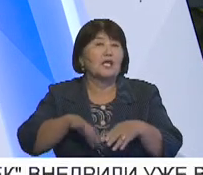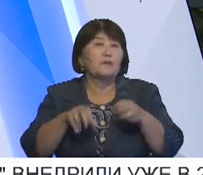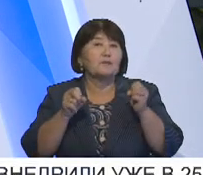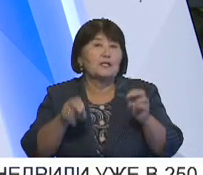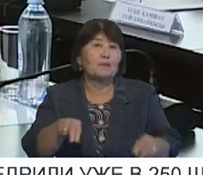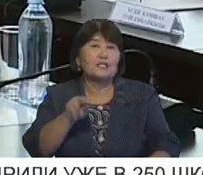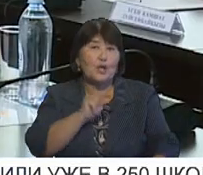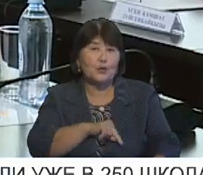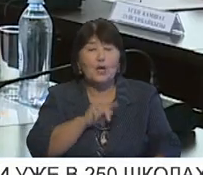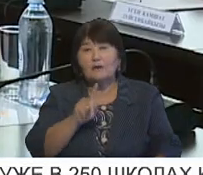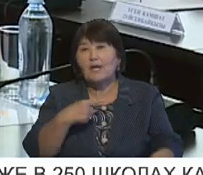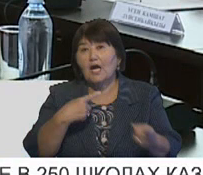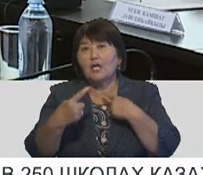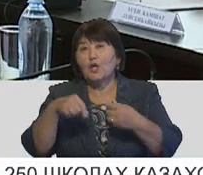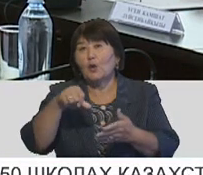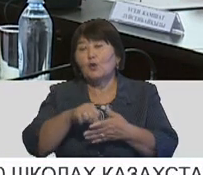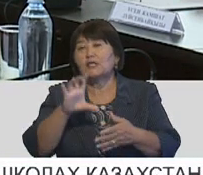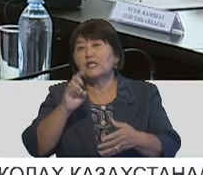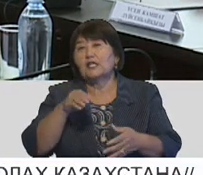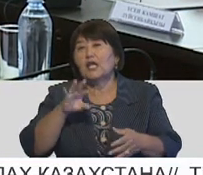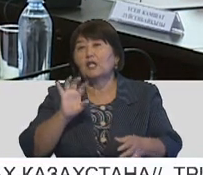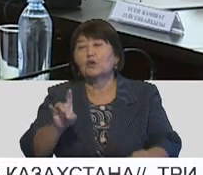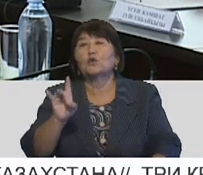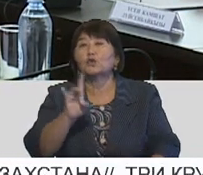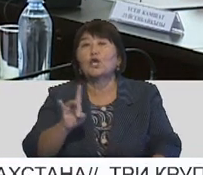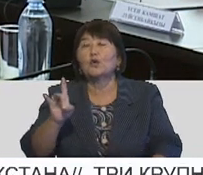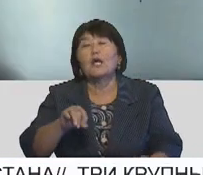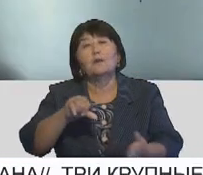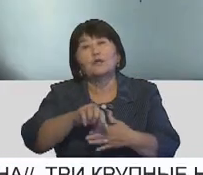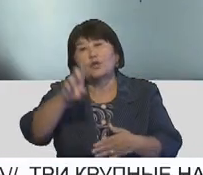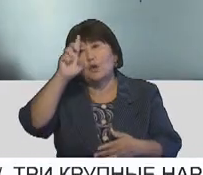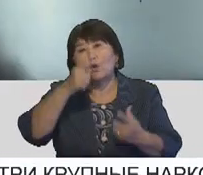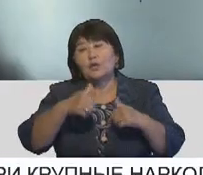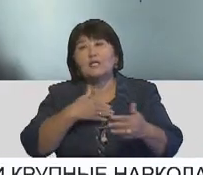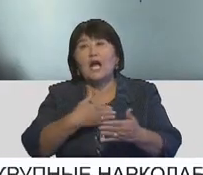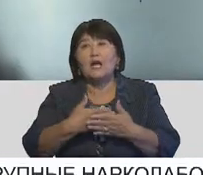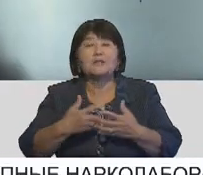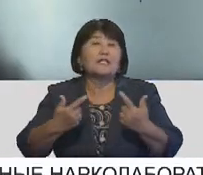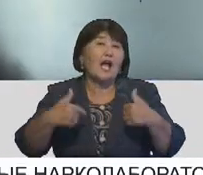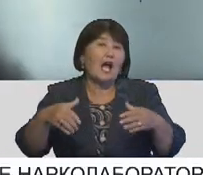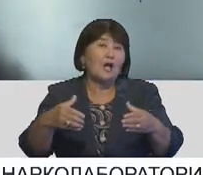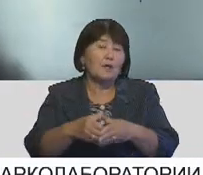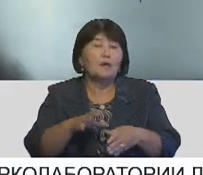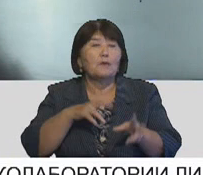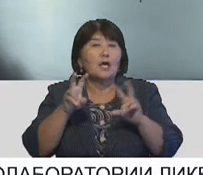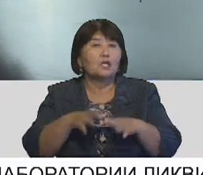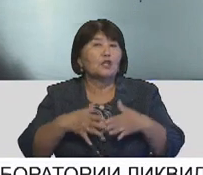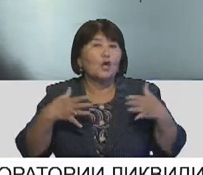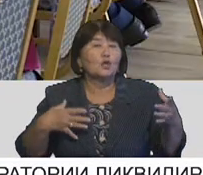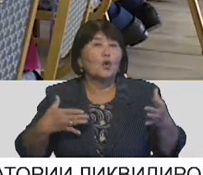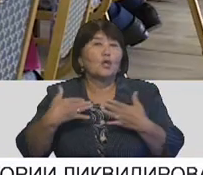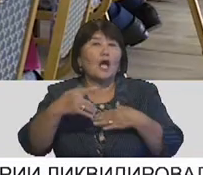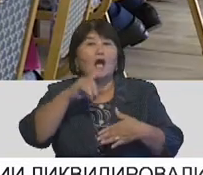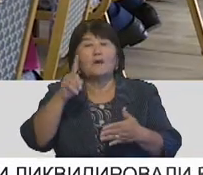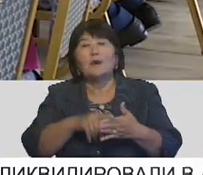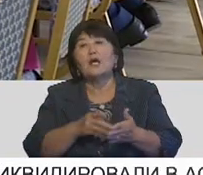труда в диалоге приняли участие сенатор Руслан рустемов представители госорганов общественных объединений был рассмотрен широкий Круг вопросов